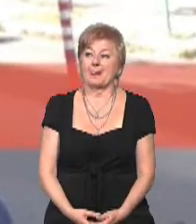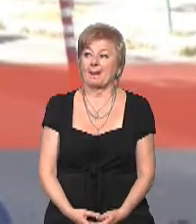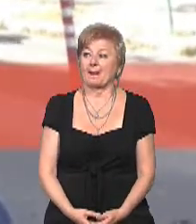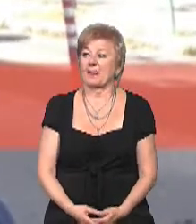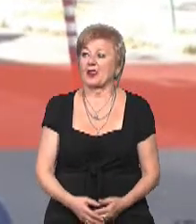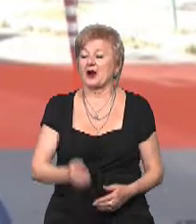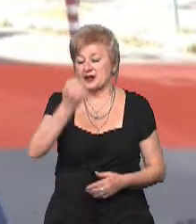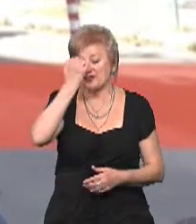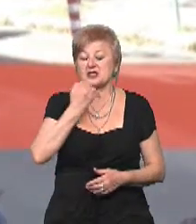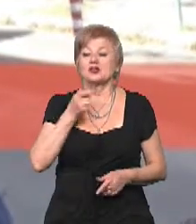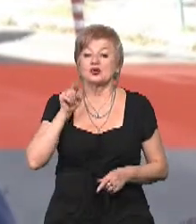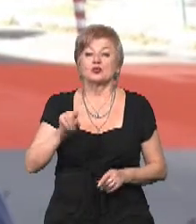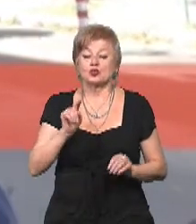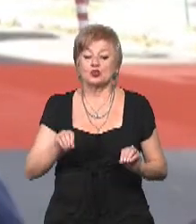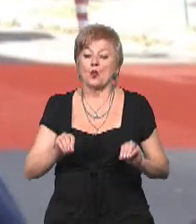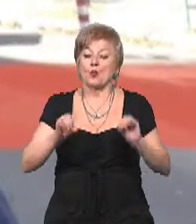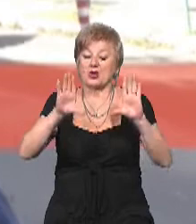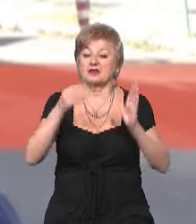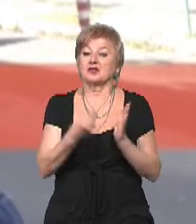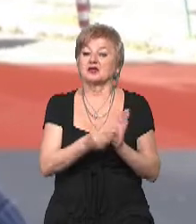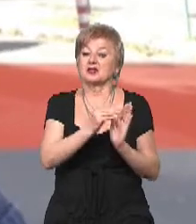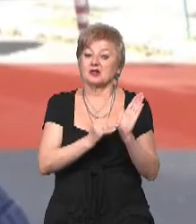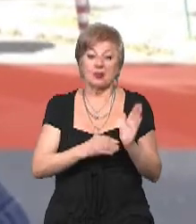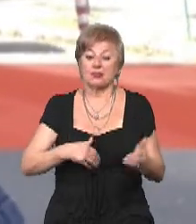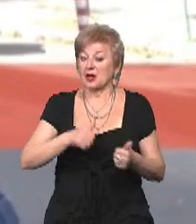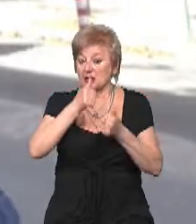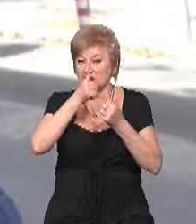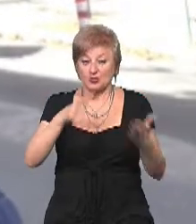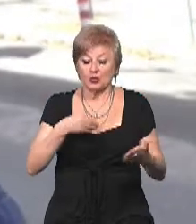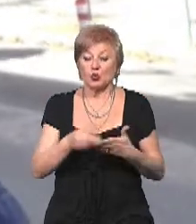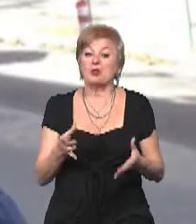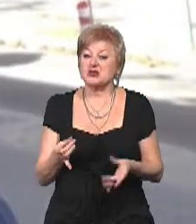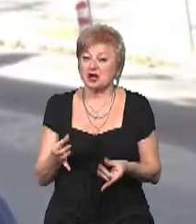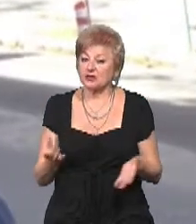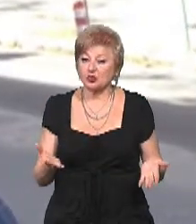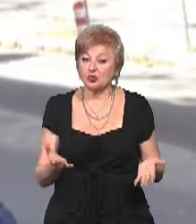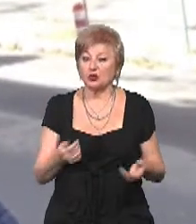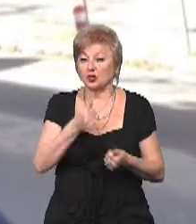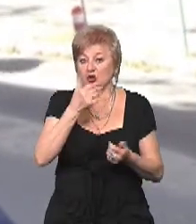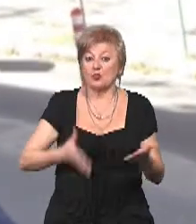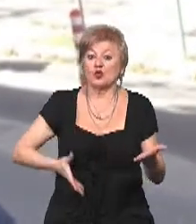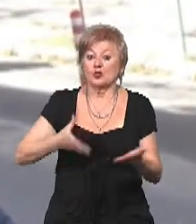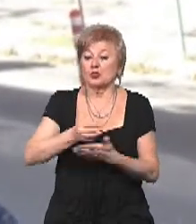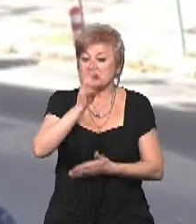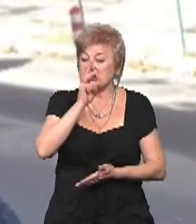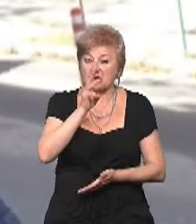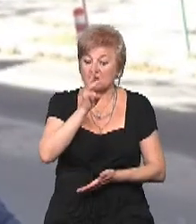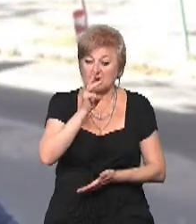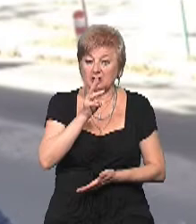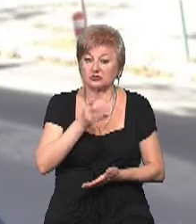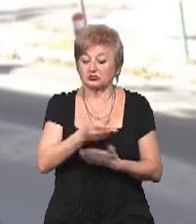Завдяки тому, що підвищили тарифи, ми не можемо придбати сировину, не можемо виплачувати заробітну плату